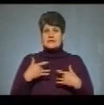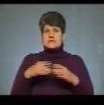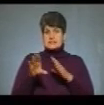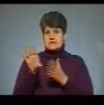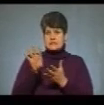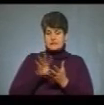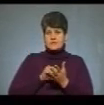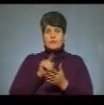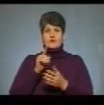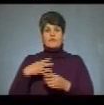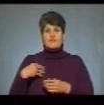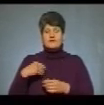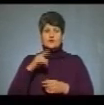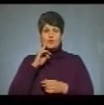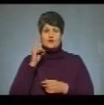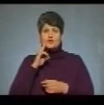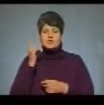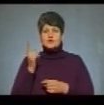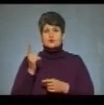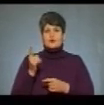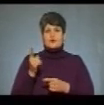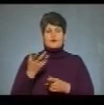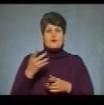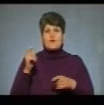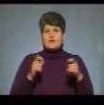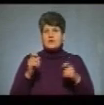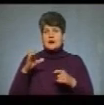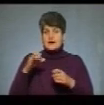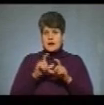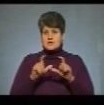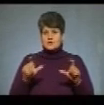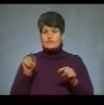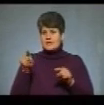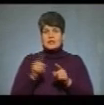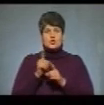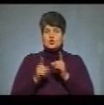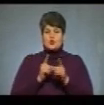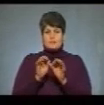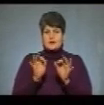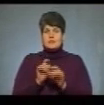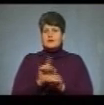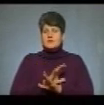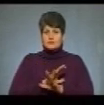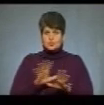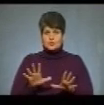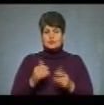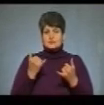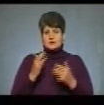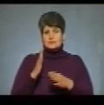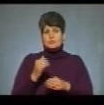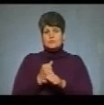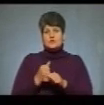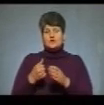у Львівського молодіжного націоналістичного конгресу. У ньому від минулого року нічого не змінювали. Повстанський вертеп у Тернополі діятиме